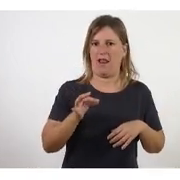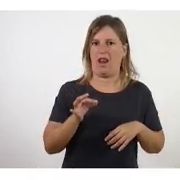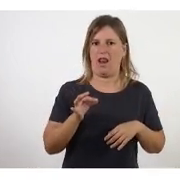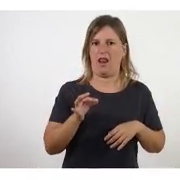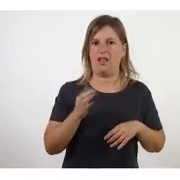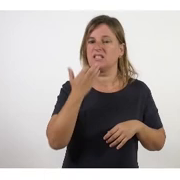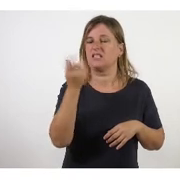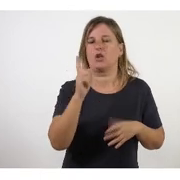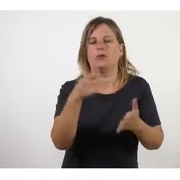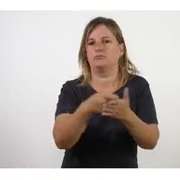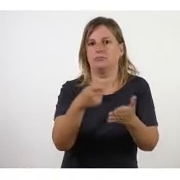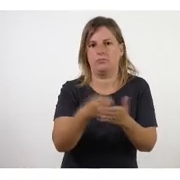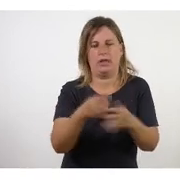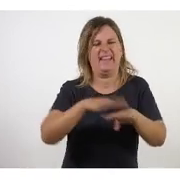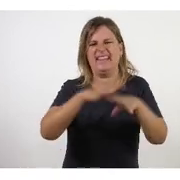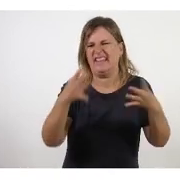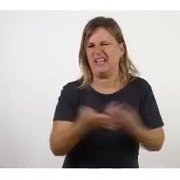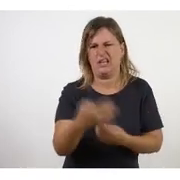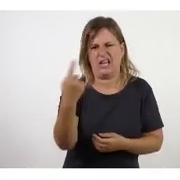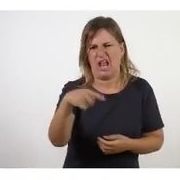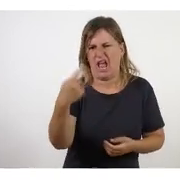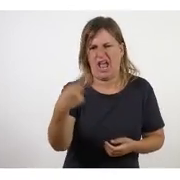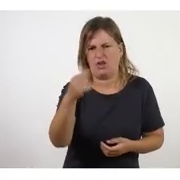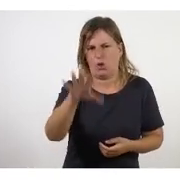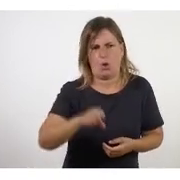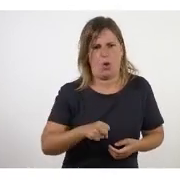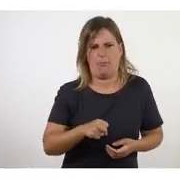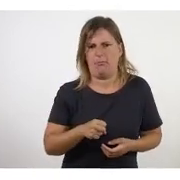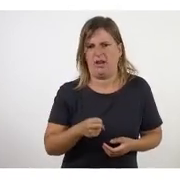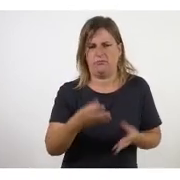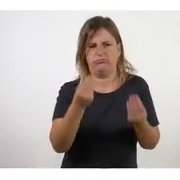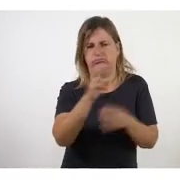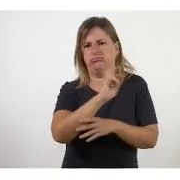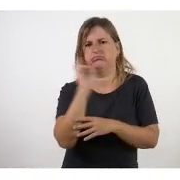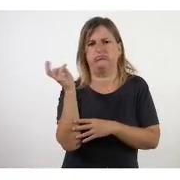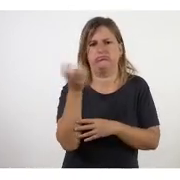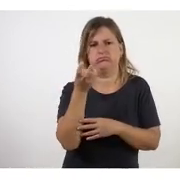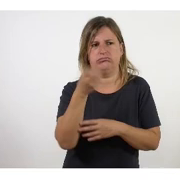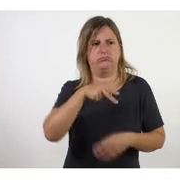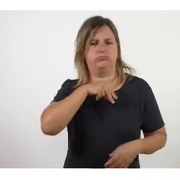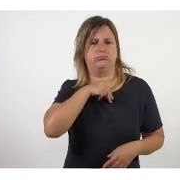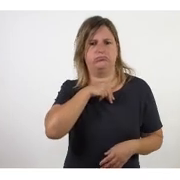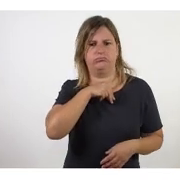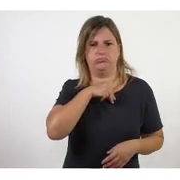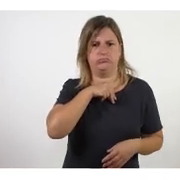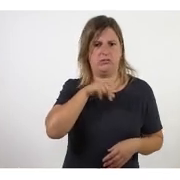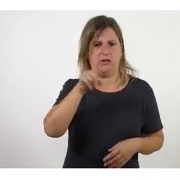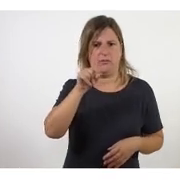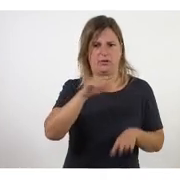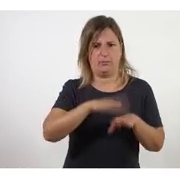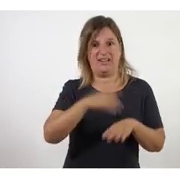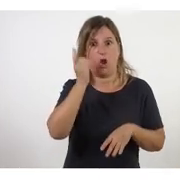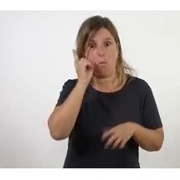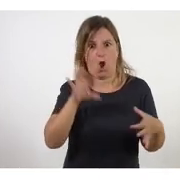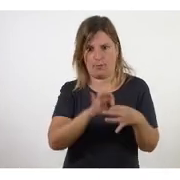trobareu, buscant a internet, trobareu moltíssimes referències de micros per mòbil. Han de ser